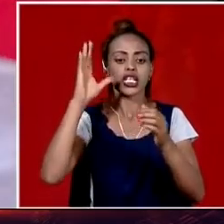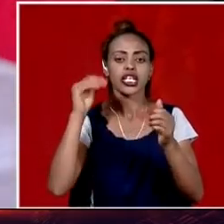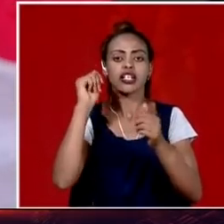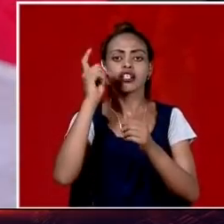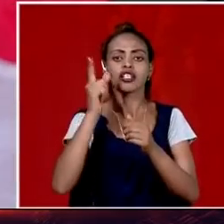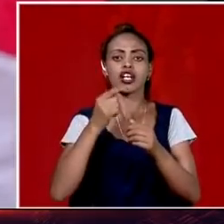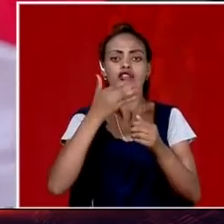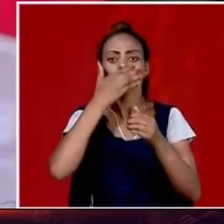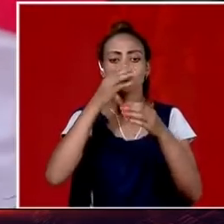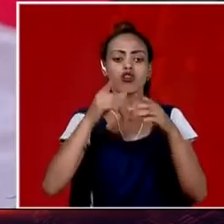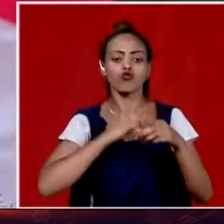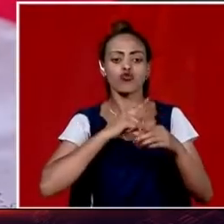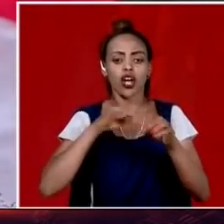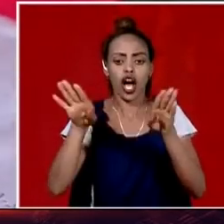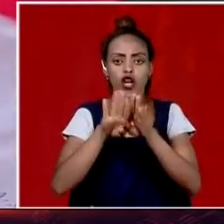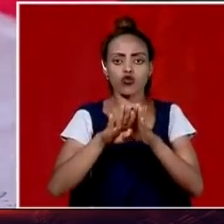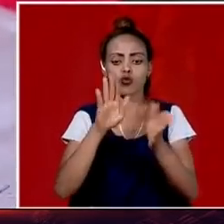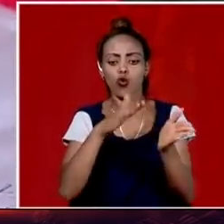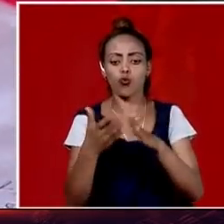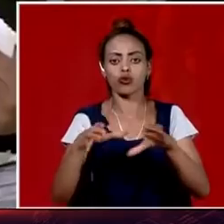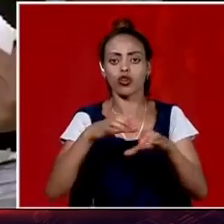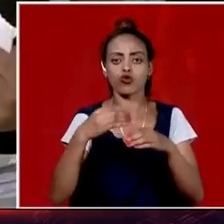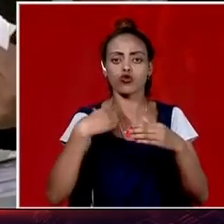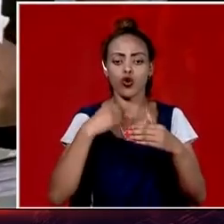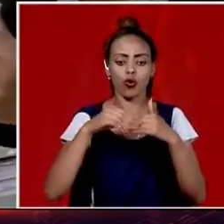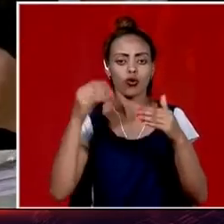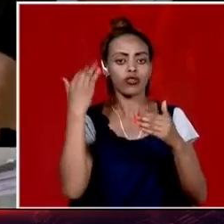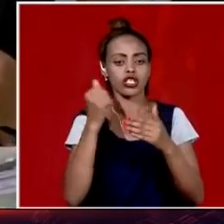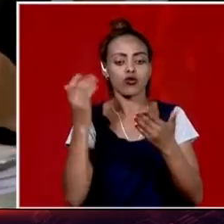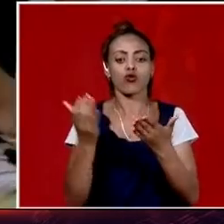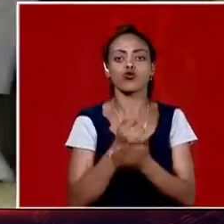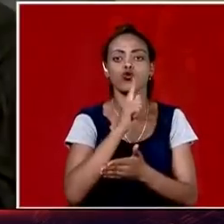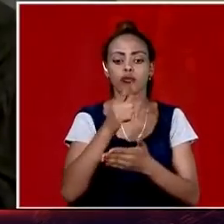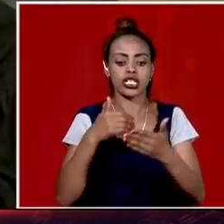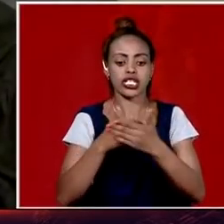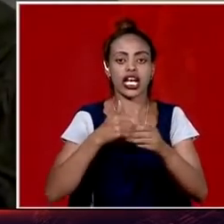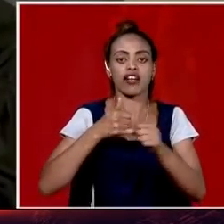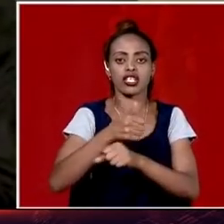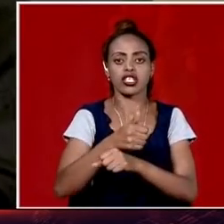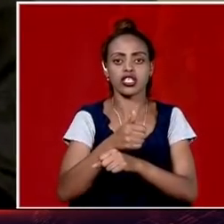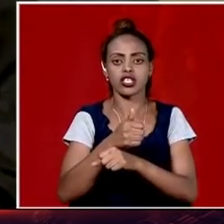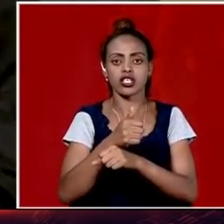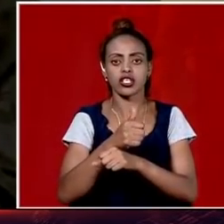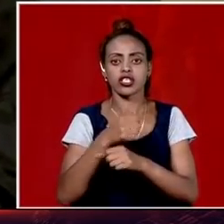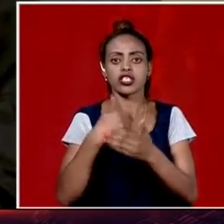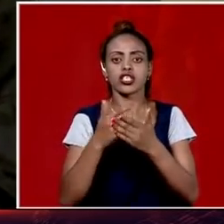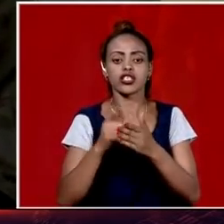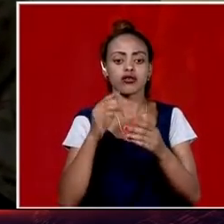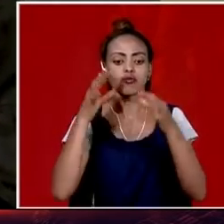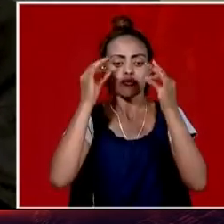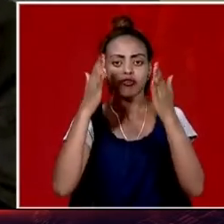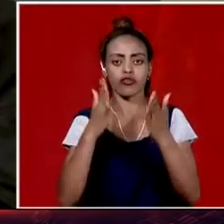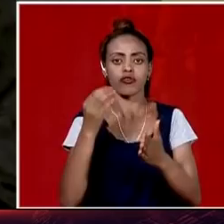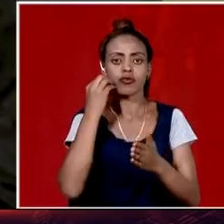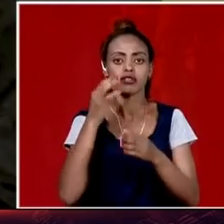تنفاسو عاتيوم كموت كام مقبار بتوساخي زنبرو غنزب النبرات وسيدوم يميبل زقرب خسيم نزك مرمر تسان حما أخلاي بيت فرد مدب